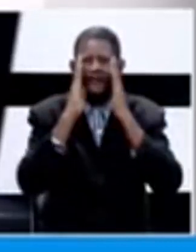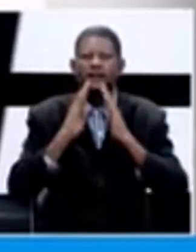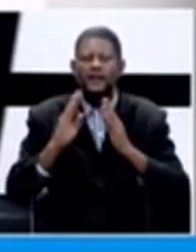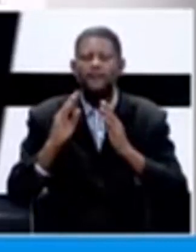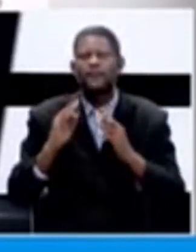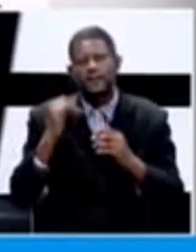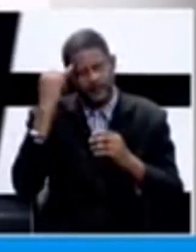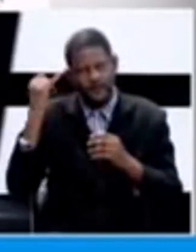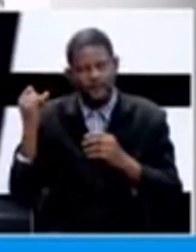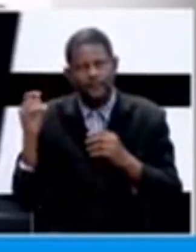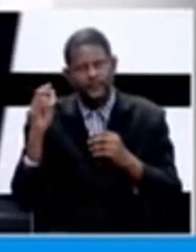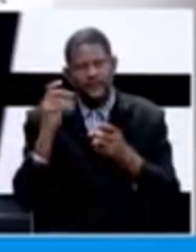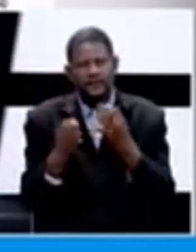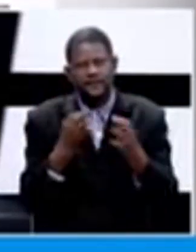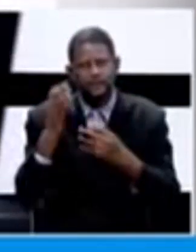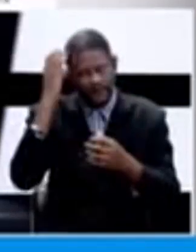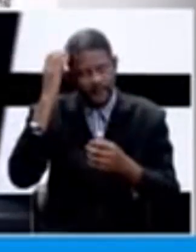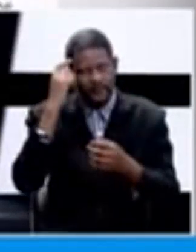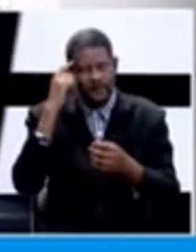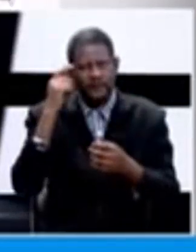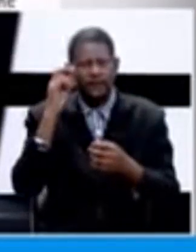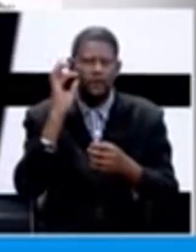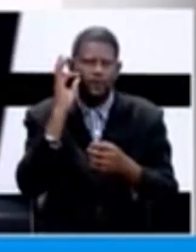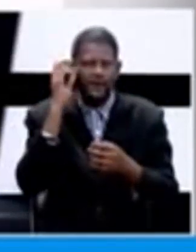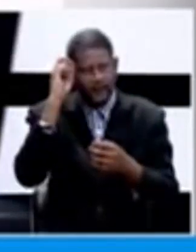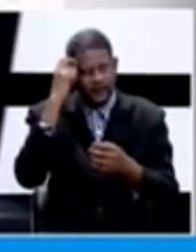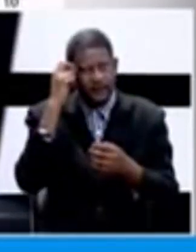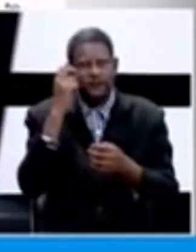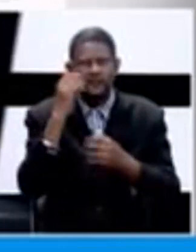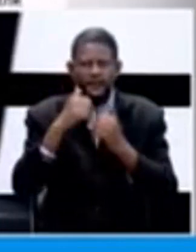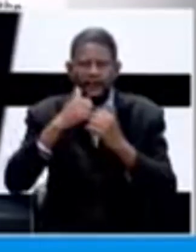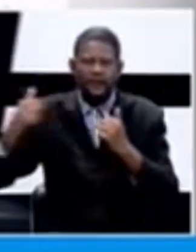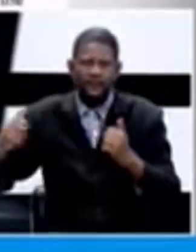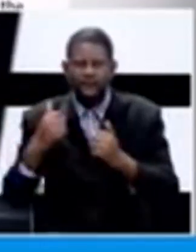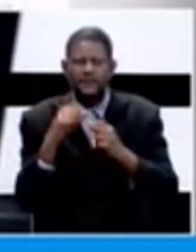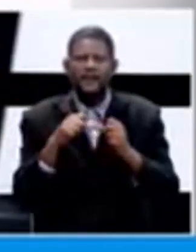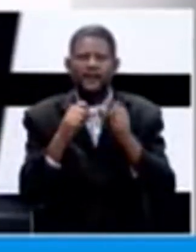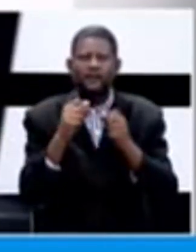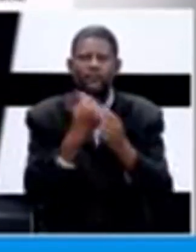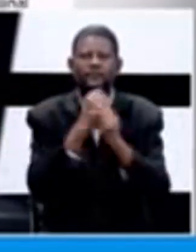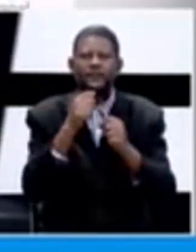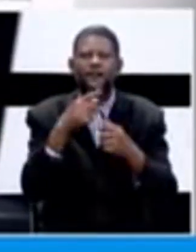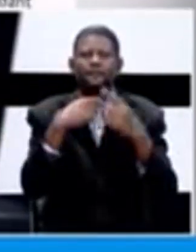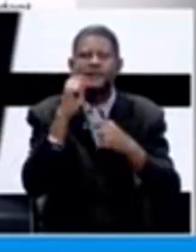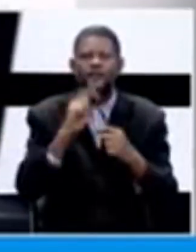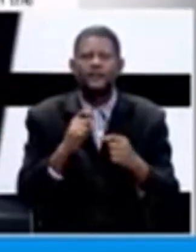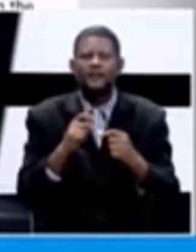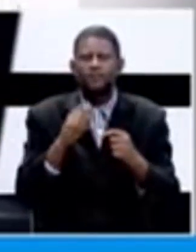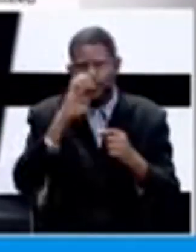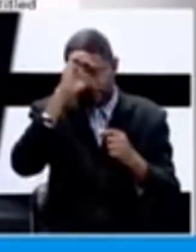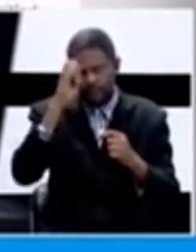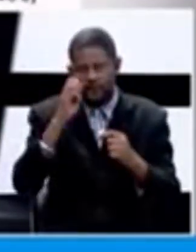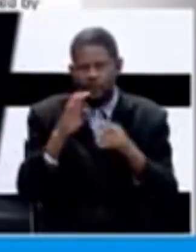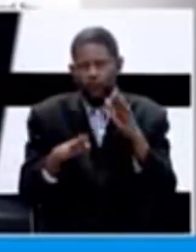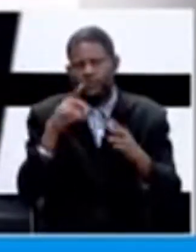መንግስቲ ትግራይ ሕወሓት ምስ ብልፅግና ጥራሕ ዝግበር ልዝብ ዘላቕ መፍትሒ ከምፀ ይኽእልን ድማ ኢሎም ዛጊድ ብሕብረት ኣውሮፓ ዝተጀመረ ስጉምቲ ዝነኣድ